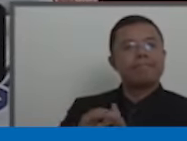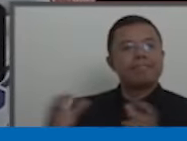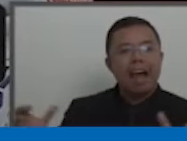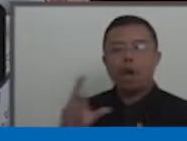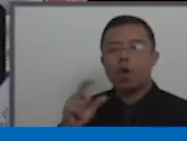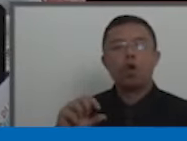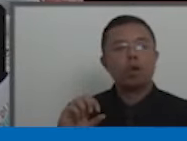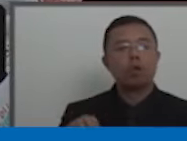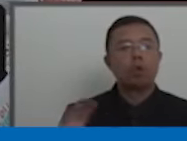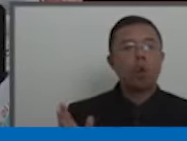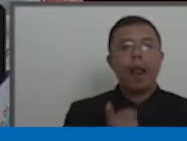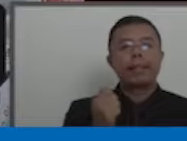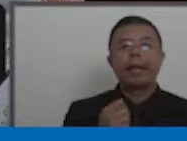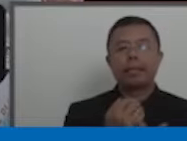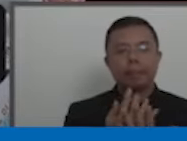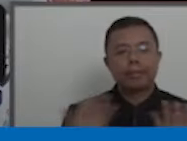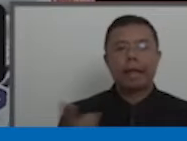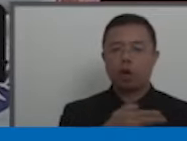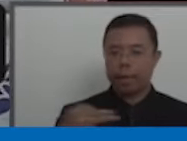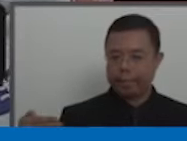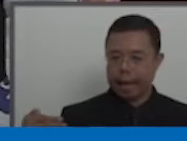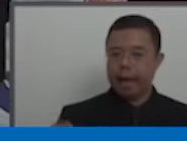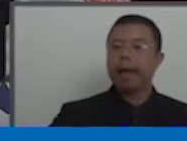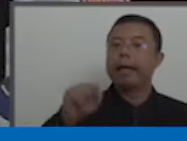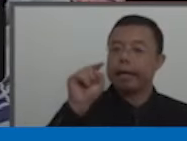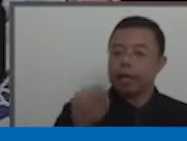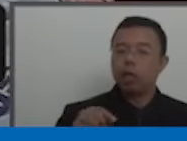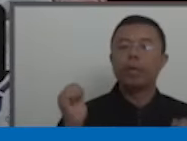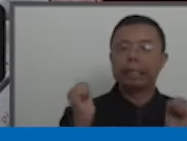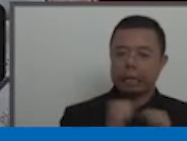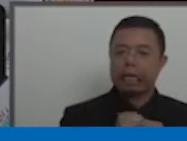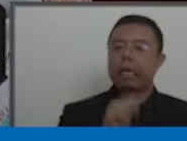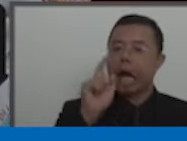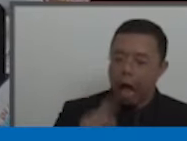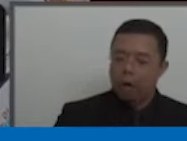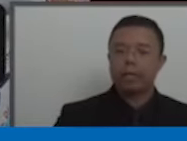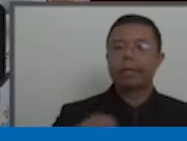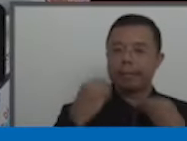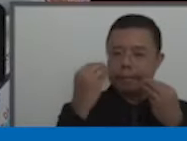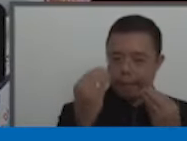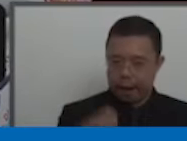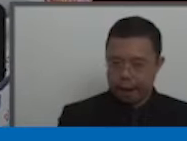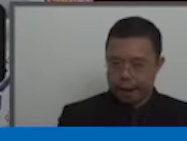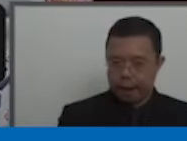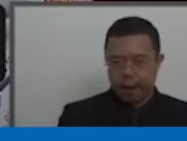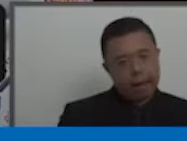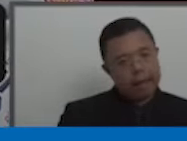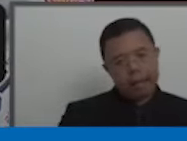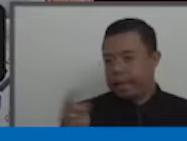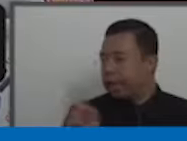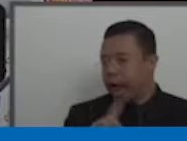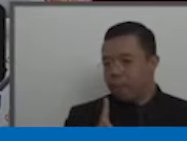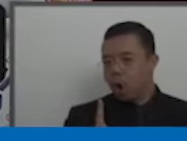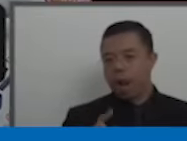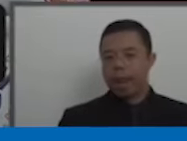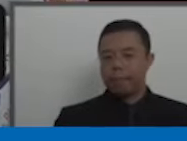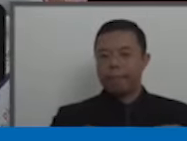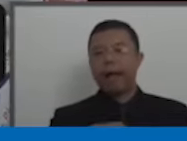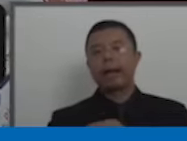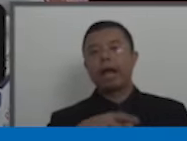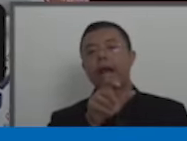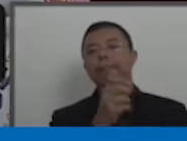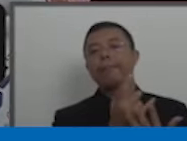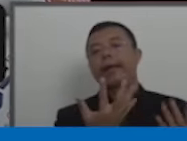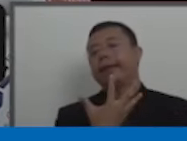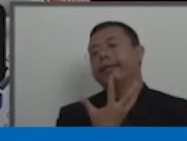di Indonesia itu janji yang harus ditepati kita tidak boleh lagi membiarkan kekecewaan itu